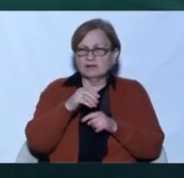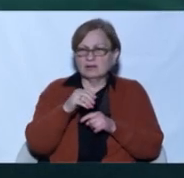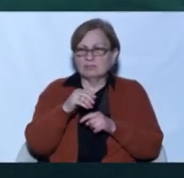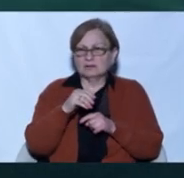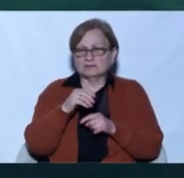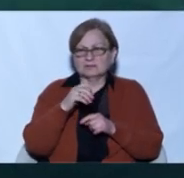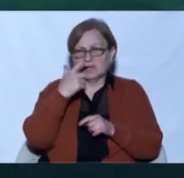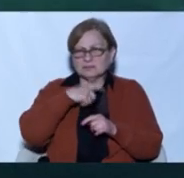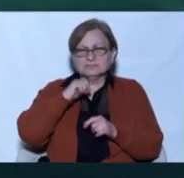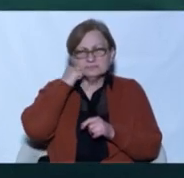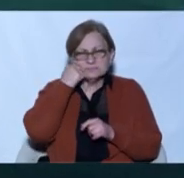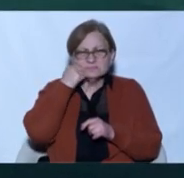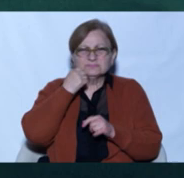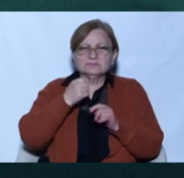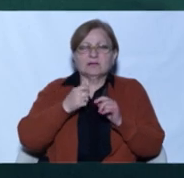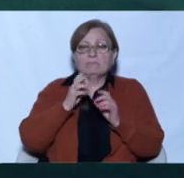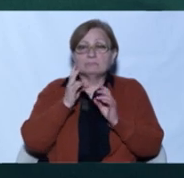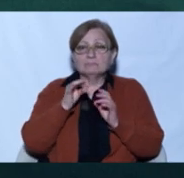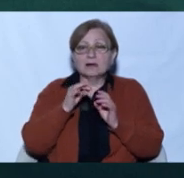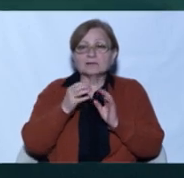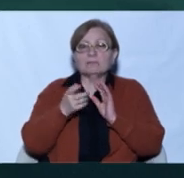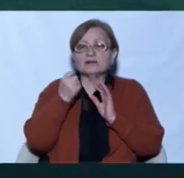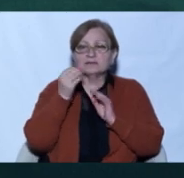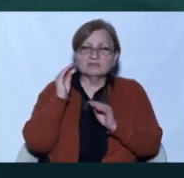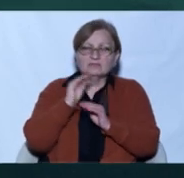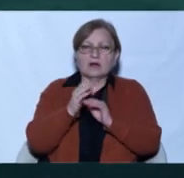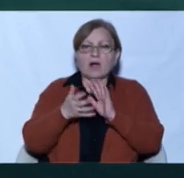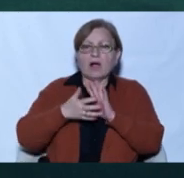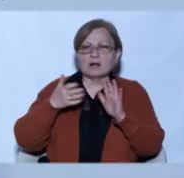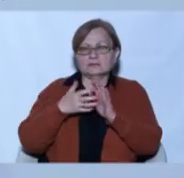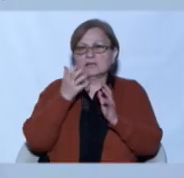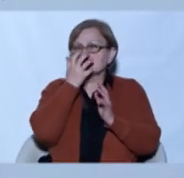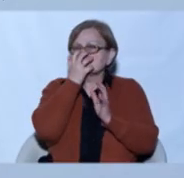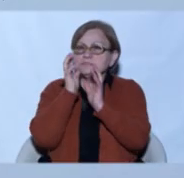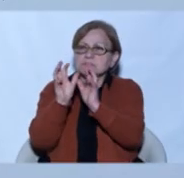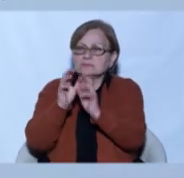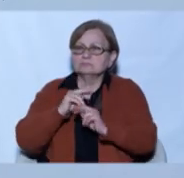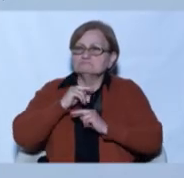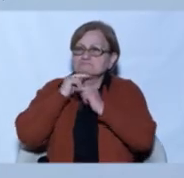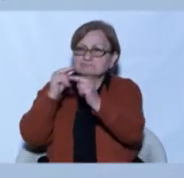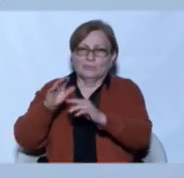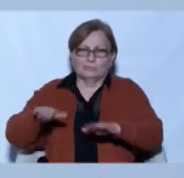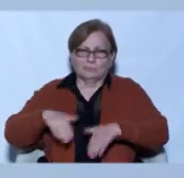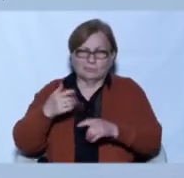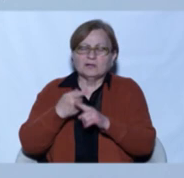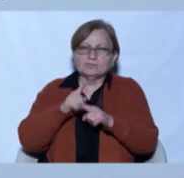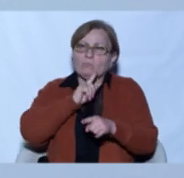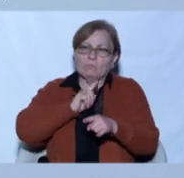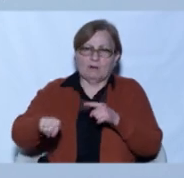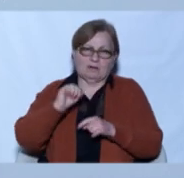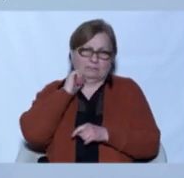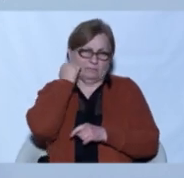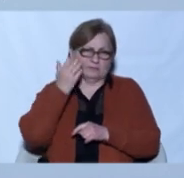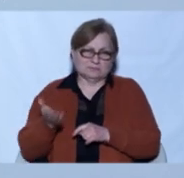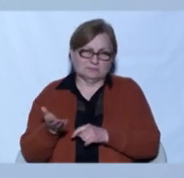ერთად თანდათანობით აკლდება სითბო. მეც ასე მგონია, რომ შეიძლება წლები მიემატოს ადამიანს, მაგრამ